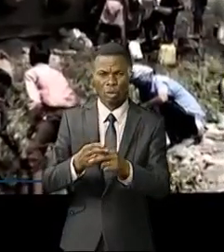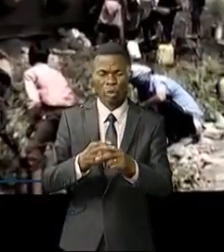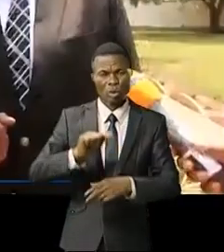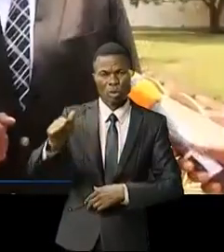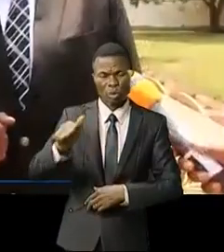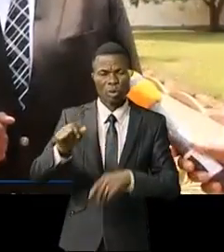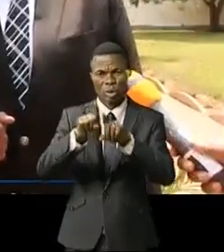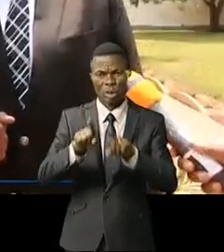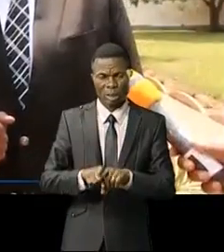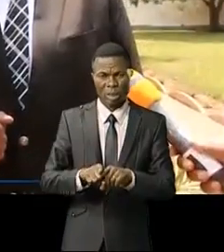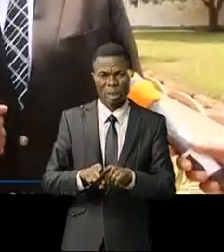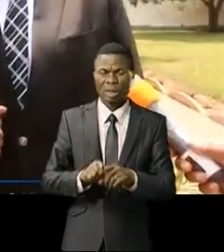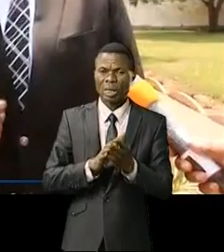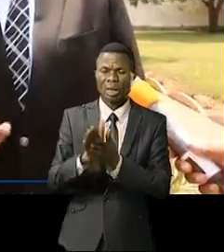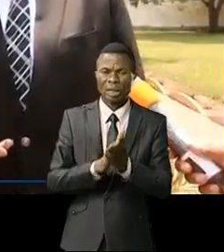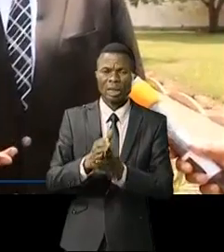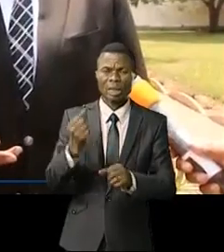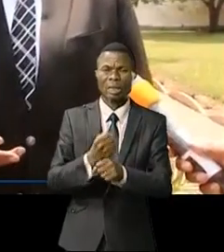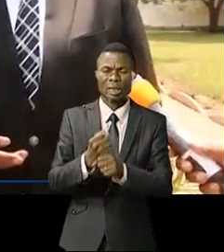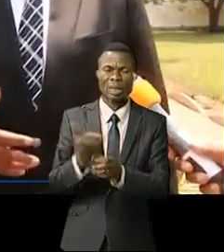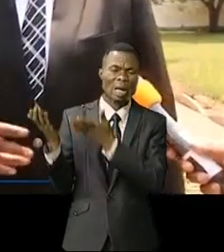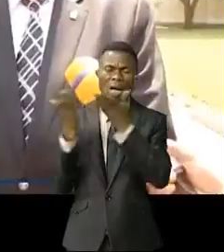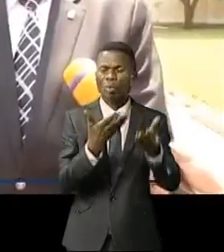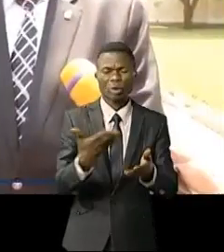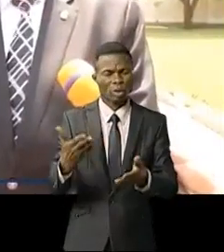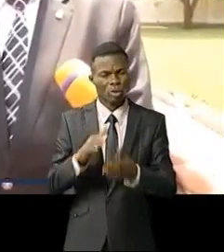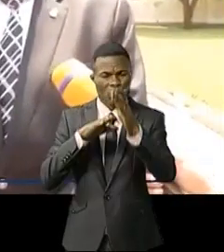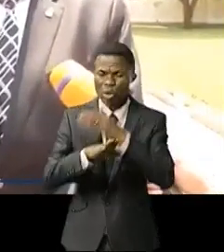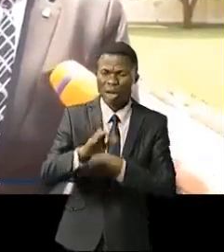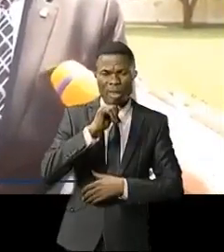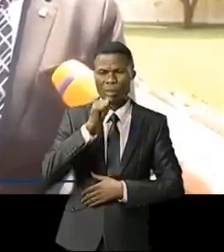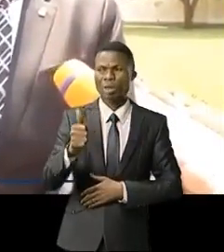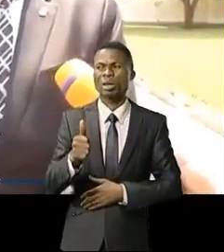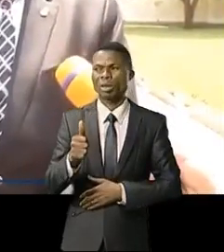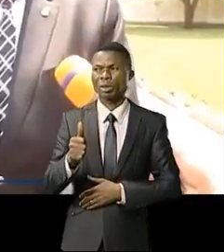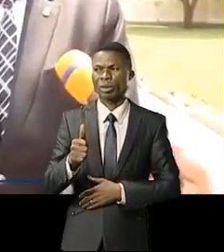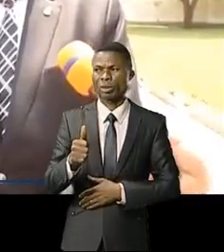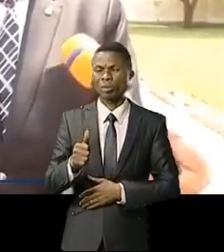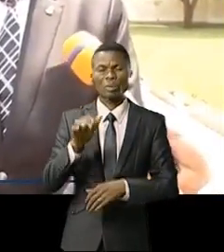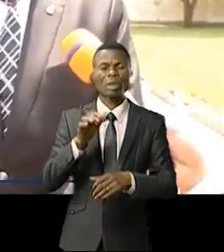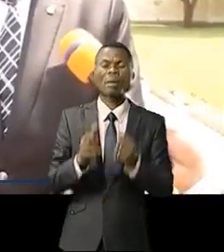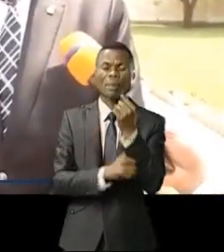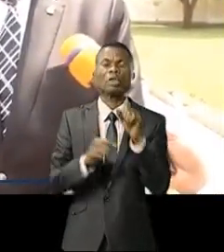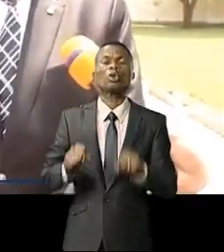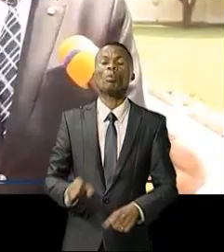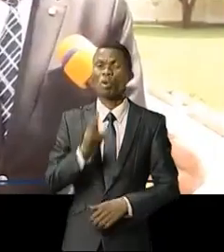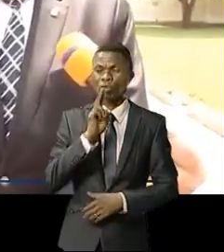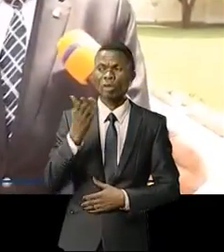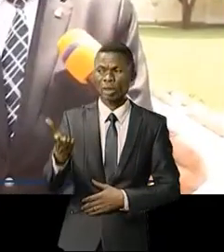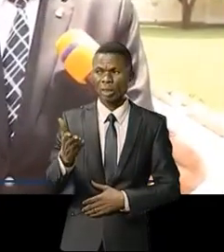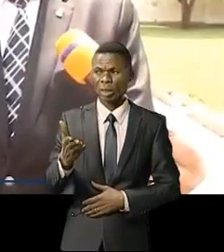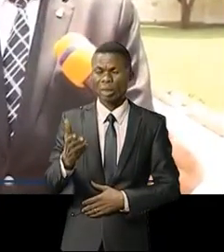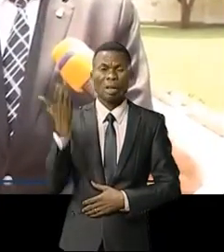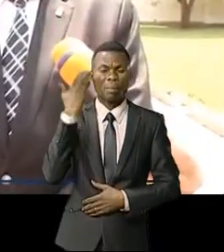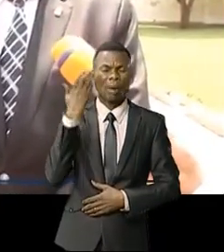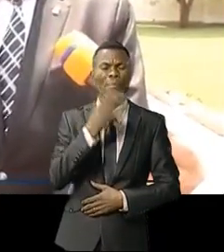et surtout se méfier des trains porteurs des marchandises. Nous nous disons, il y a eu mort d'homme, ce sont des parents qui